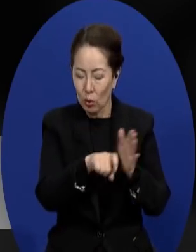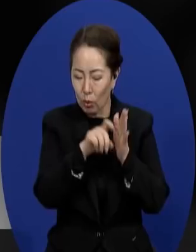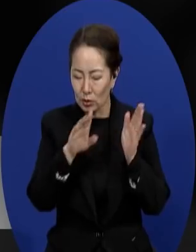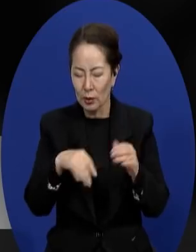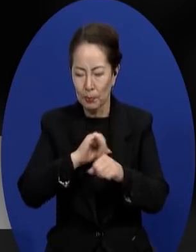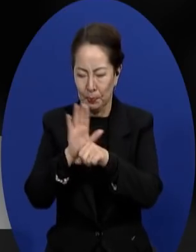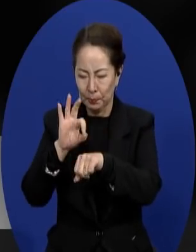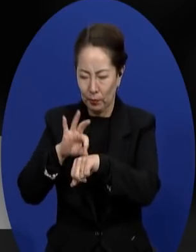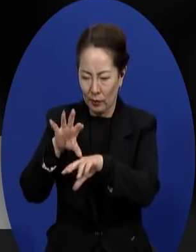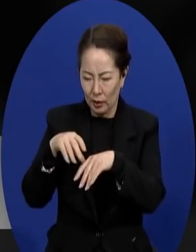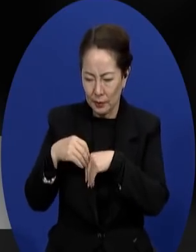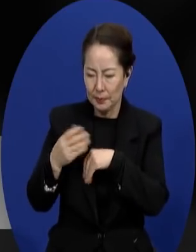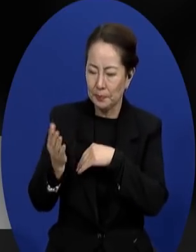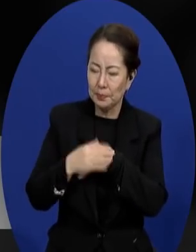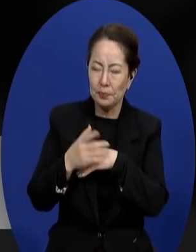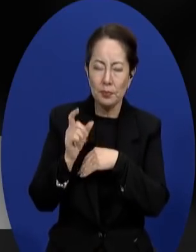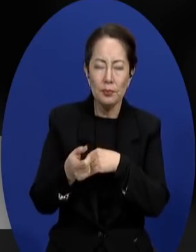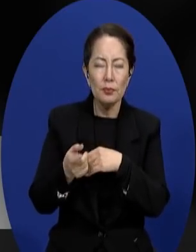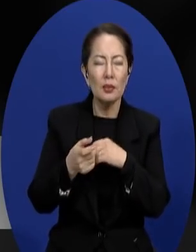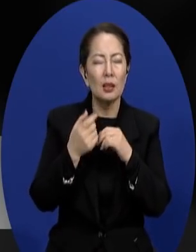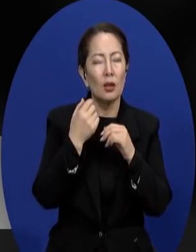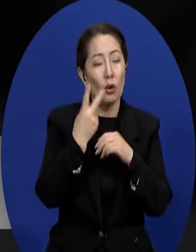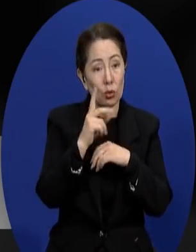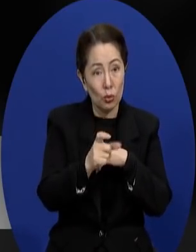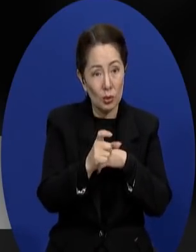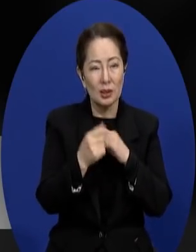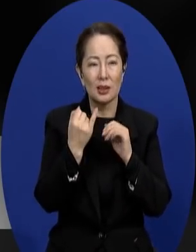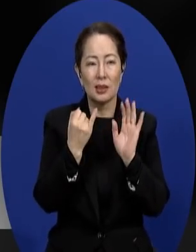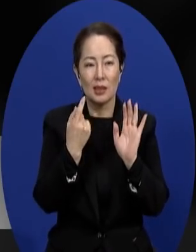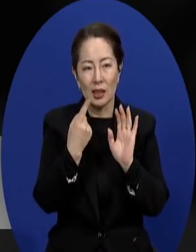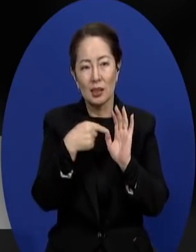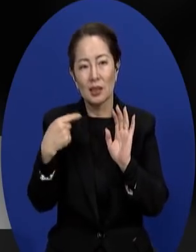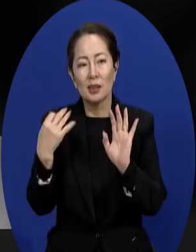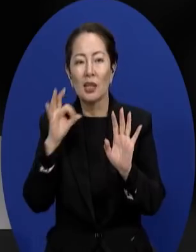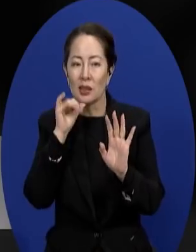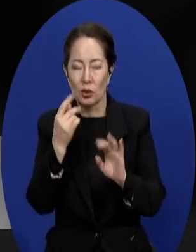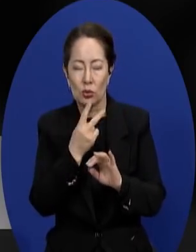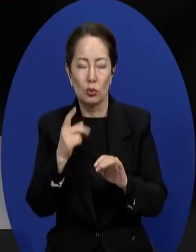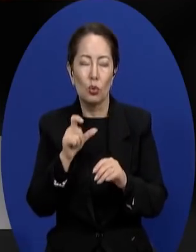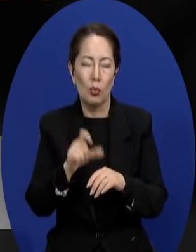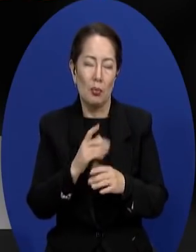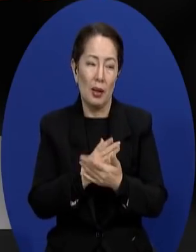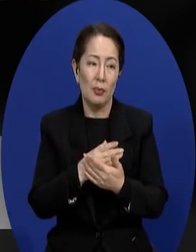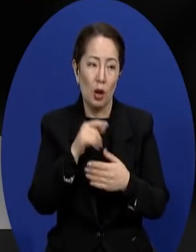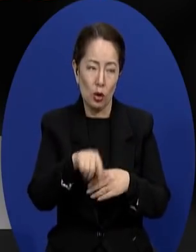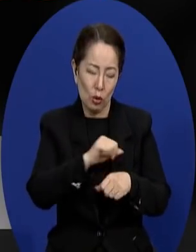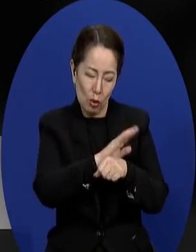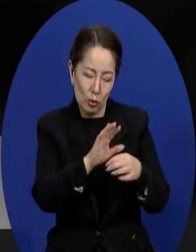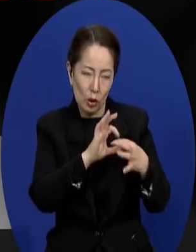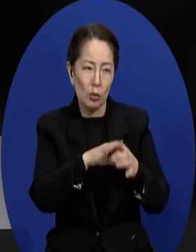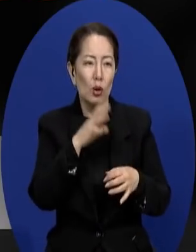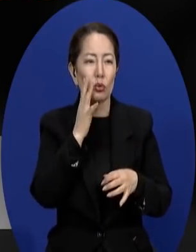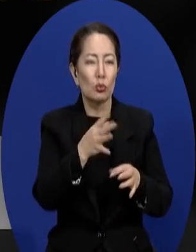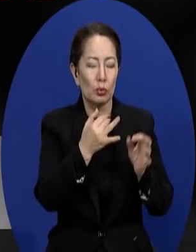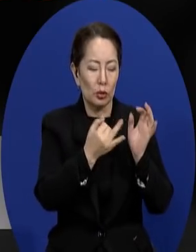халдварын улмаас 61-с 80 насны 2 иргэн нас оржээ. Одоогоор коронавирусын халдварын улмаас улсын хэмжээнд 4781